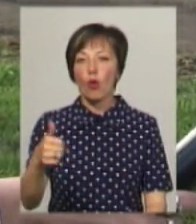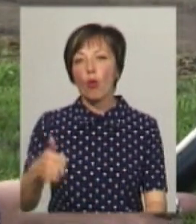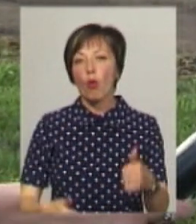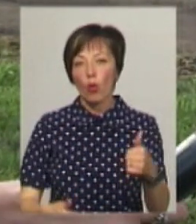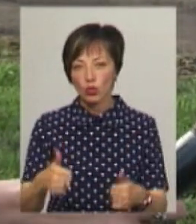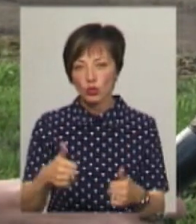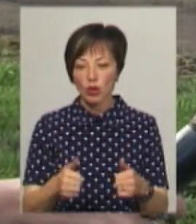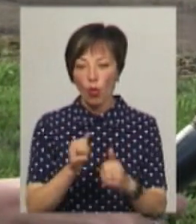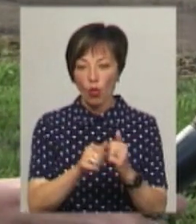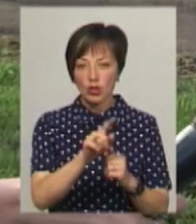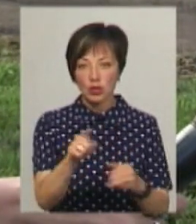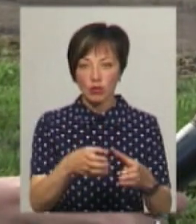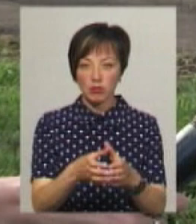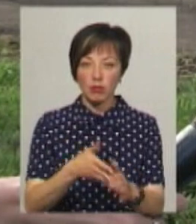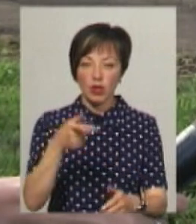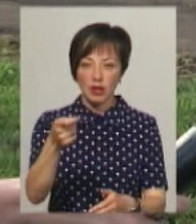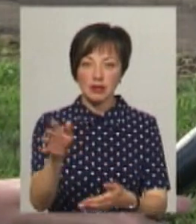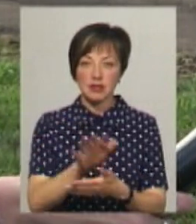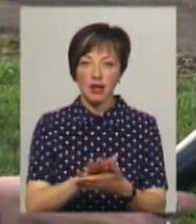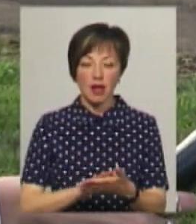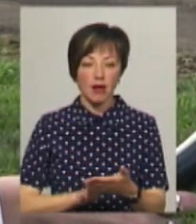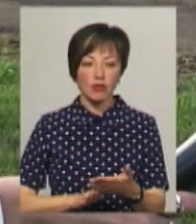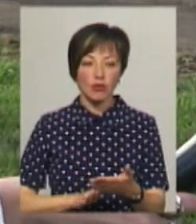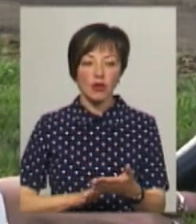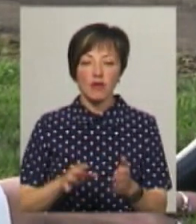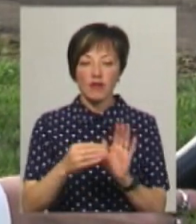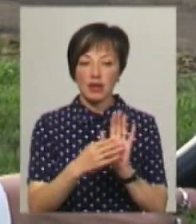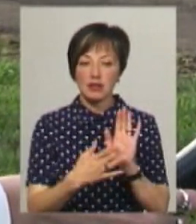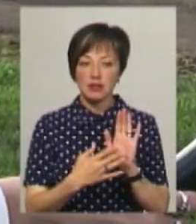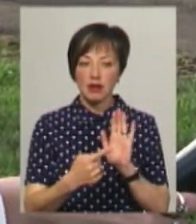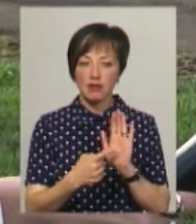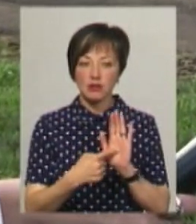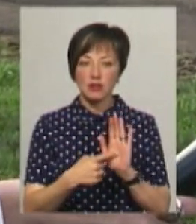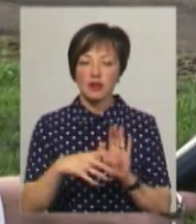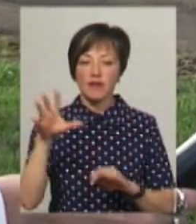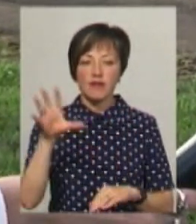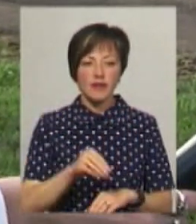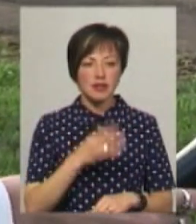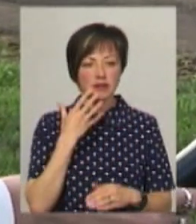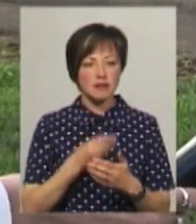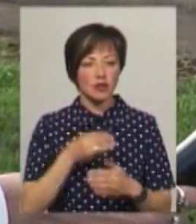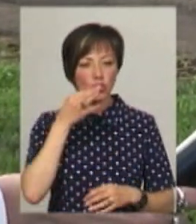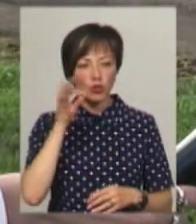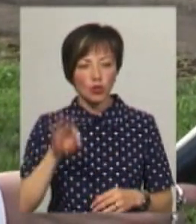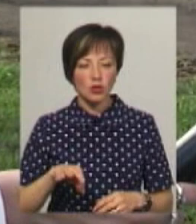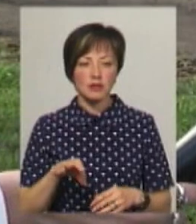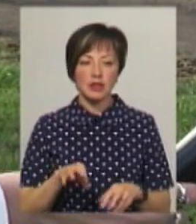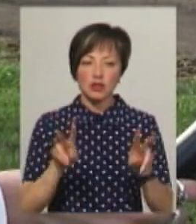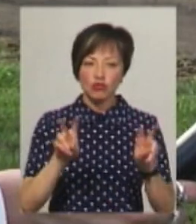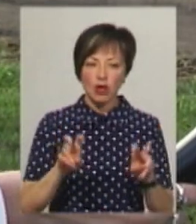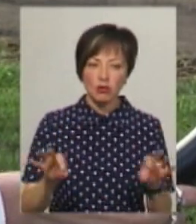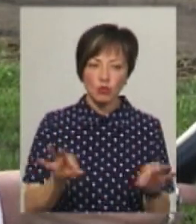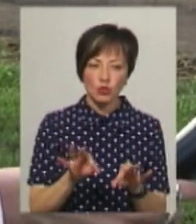де кожний гурт міг подати свою заявку, вказавши весь свій досвід, жанр